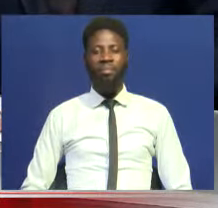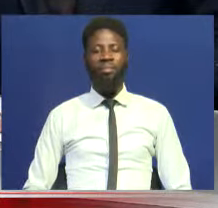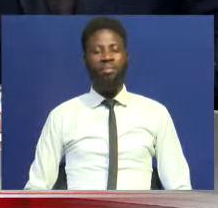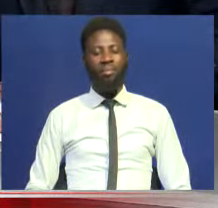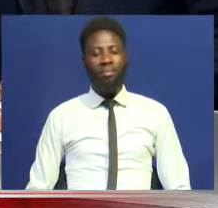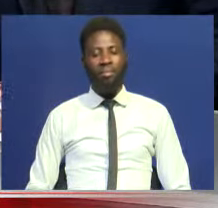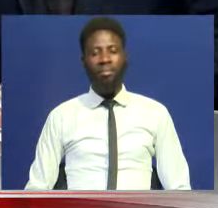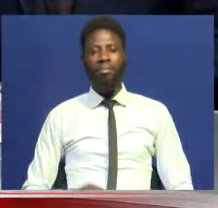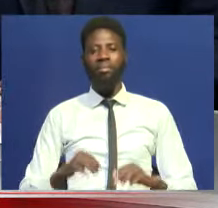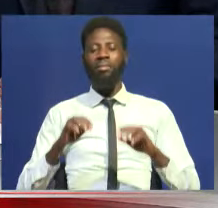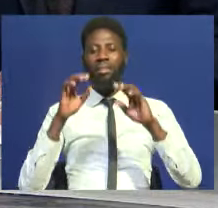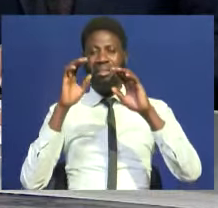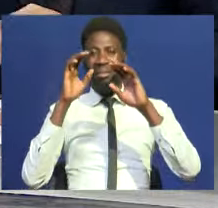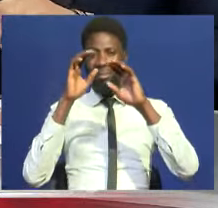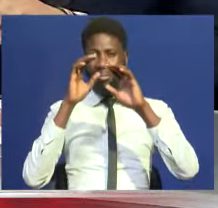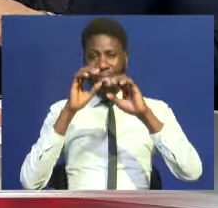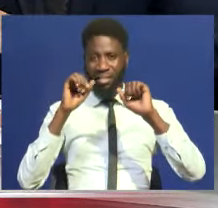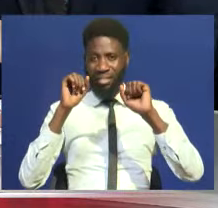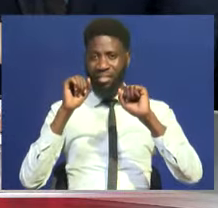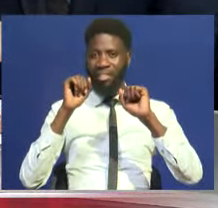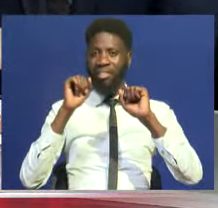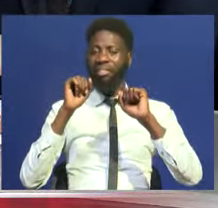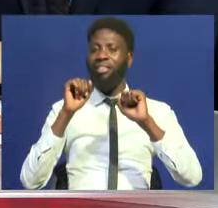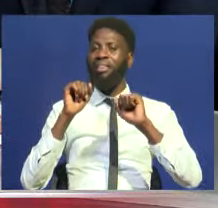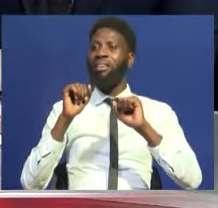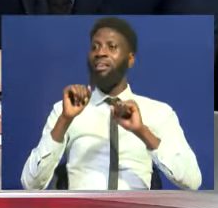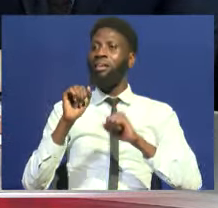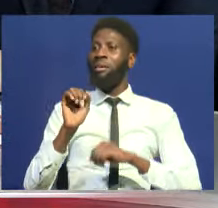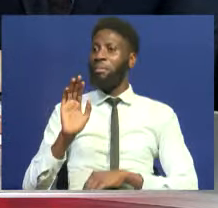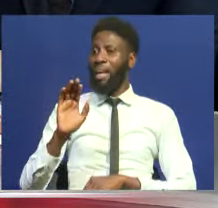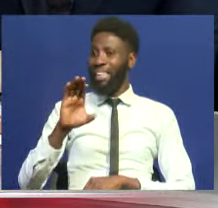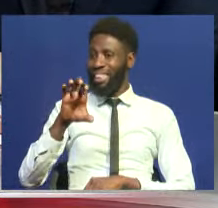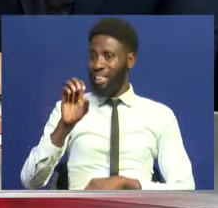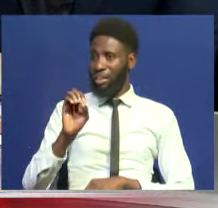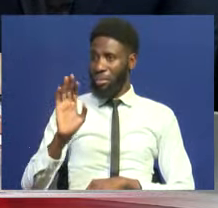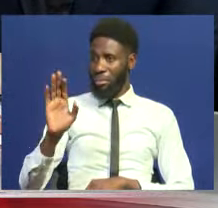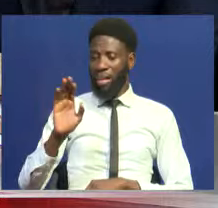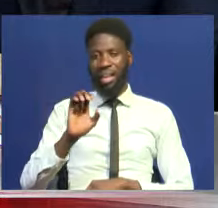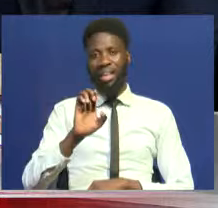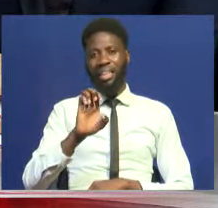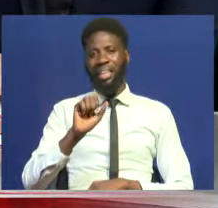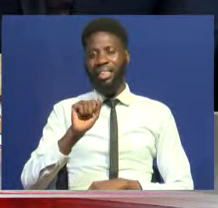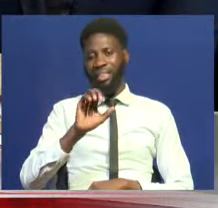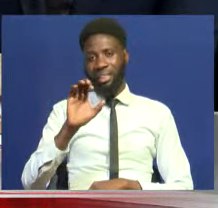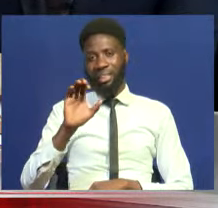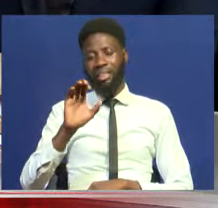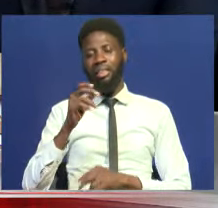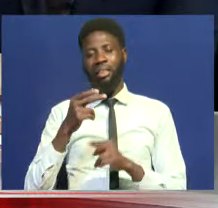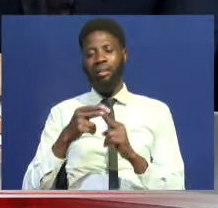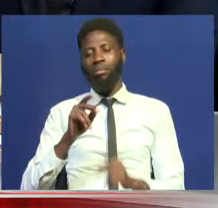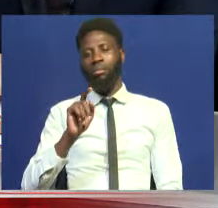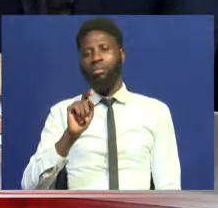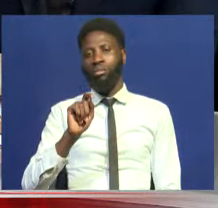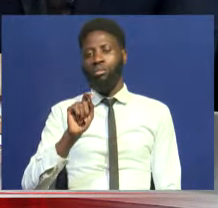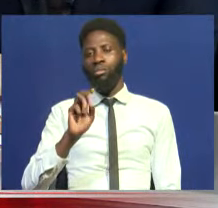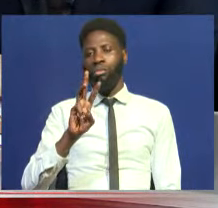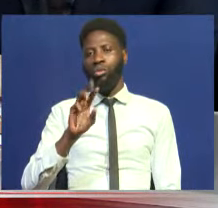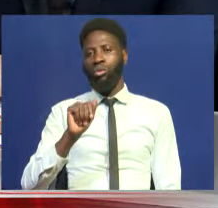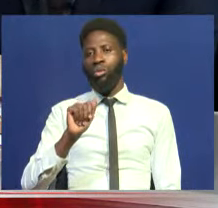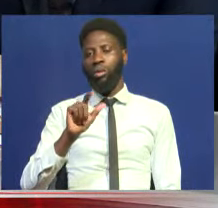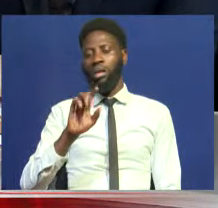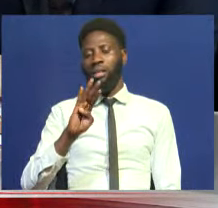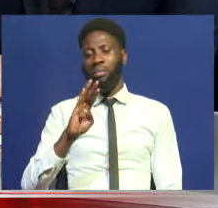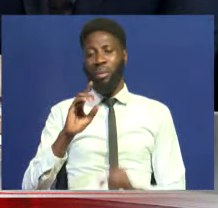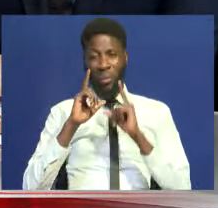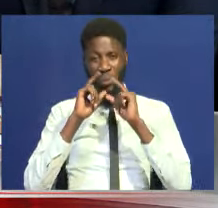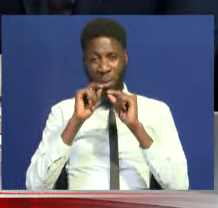Na afisa mkuu mtendaji wa tume ya kupambana na ufisadi humu nchini Twalib Mbarak amesema tume hiyo haina mzozo wowote na mkurugenzi wa